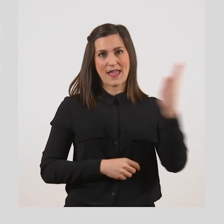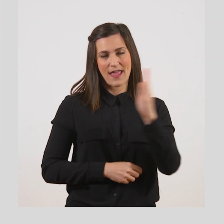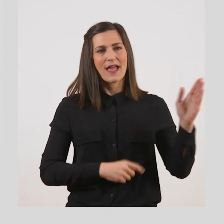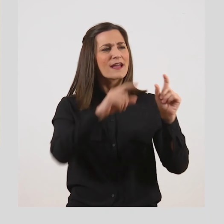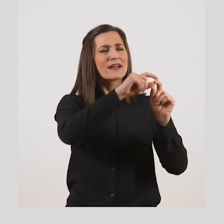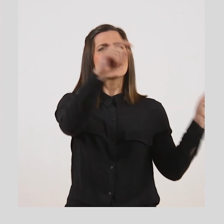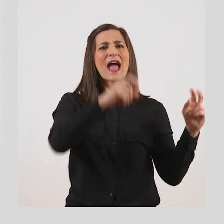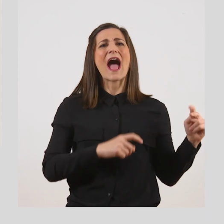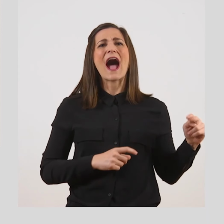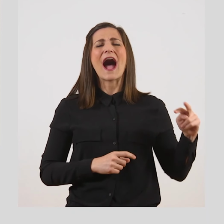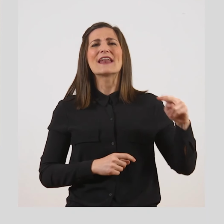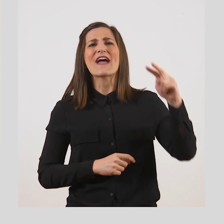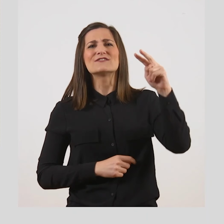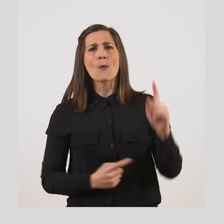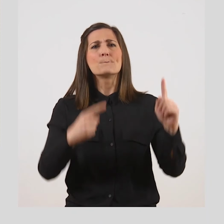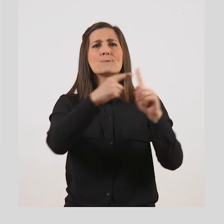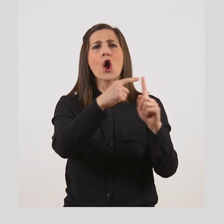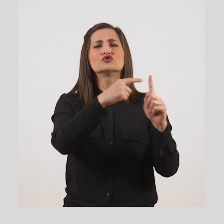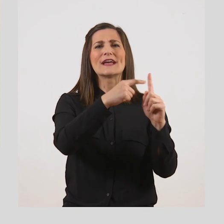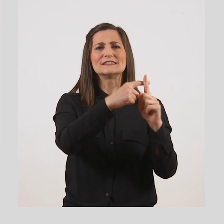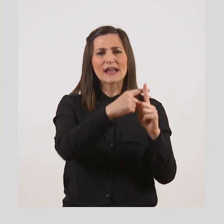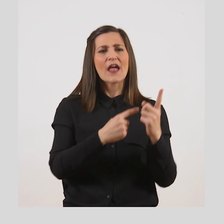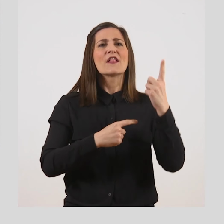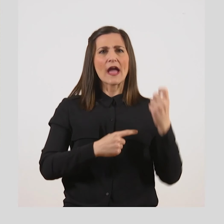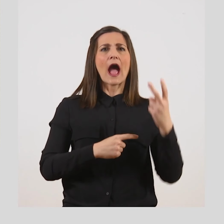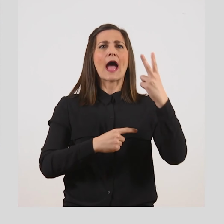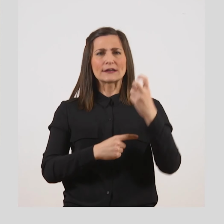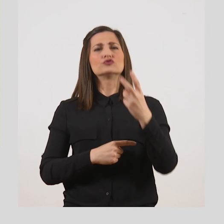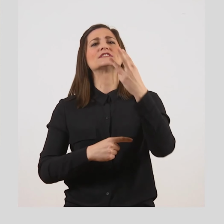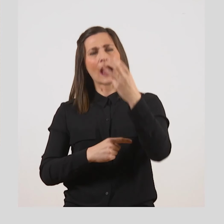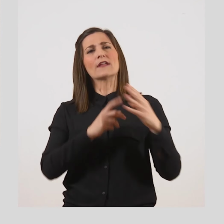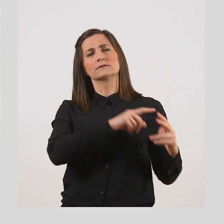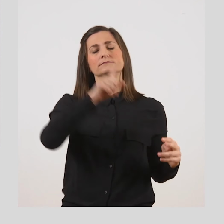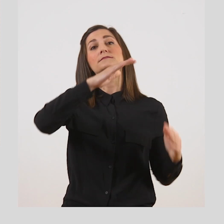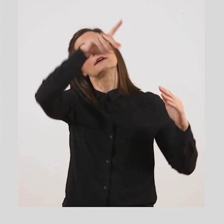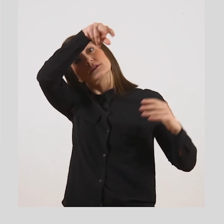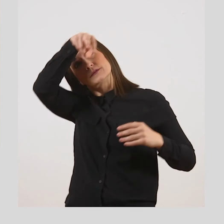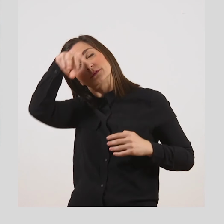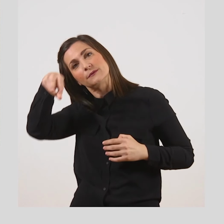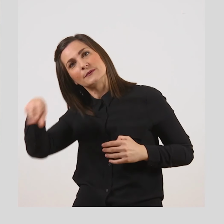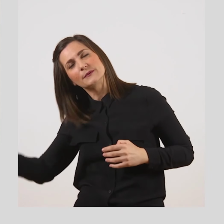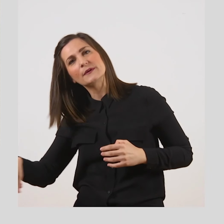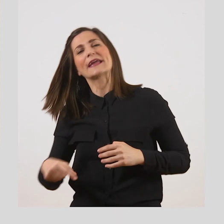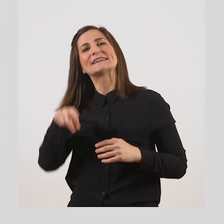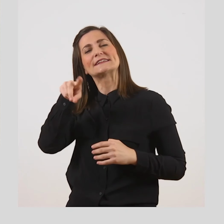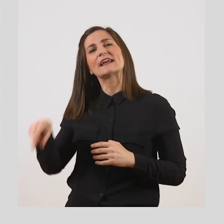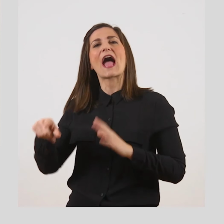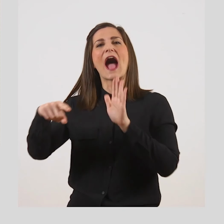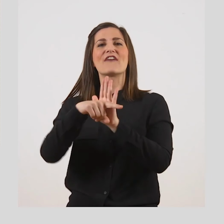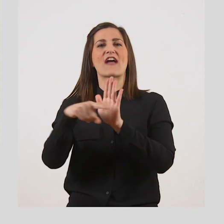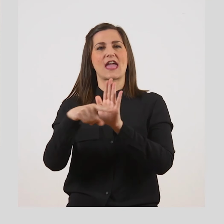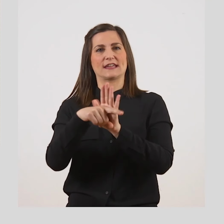ρήμα «ανεβαίνω» και το σημαδάκι της πρόσθεσης. Άρα ανεβαίνω τα σκαλιά. Δεξιά «κατεβαίνω» και το σημαδάκι της